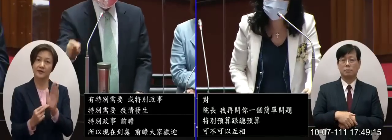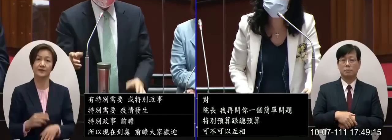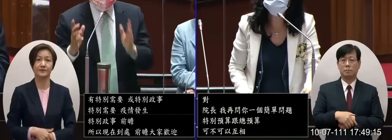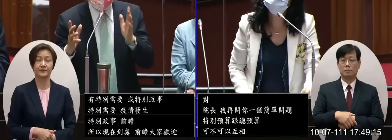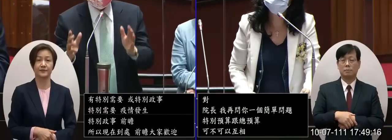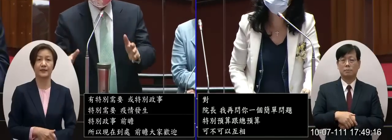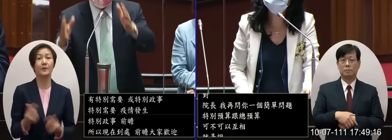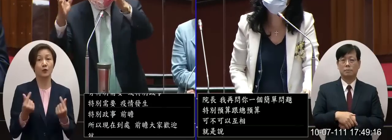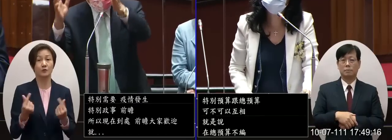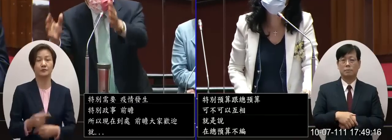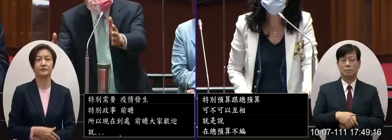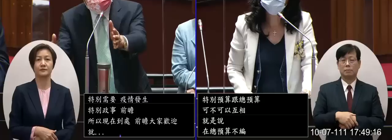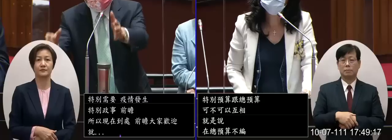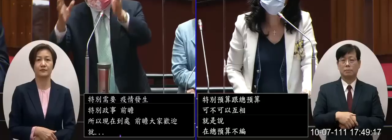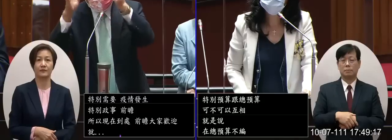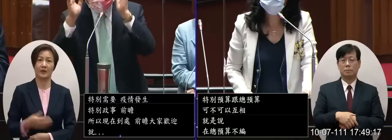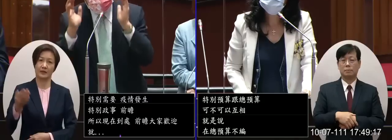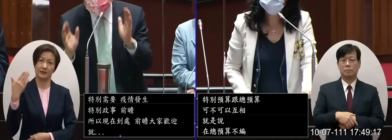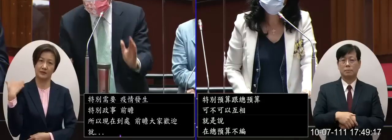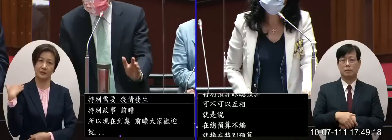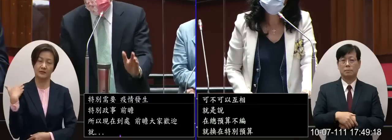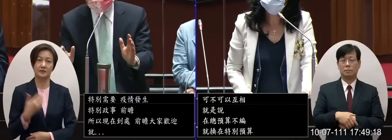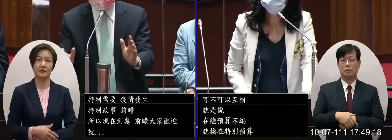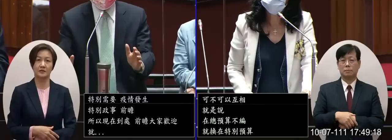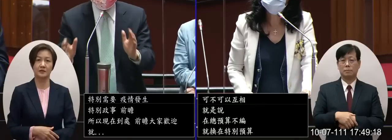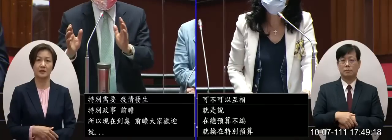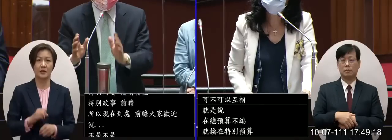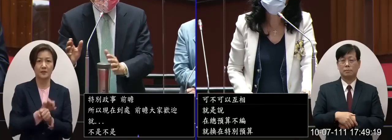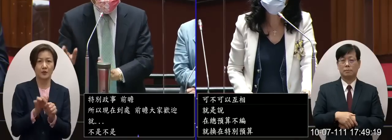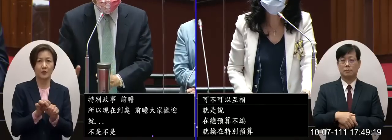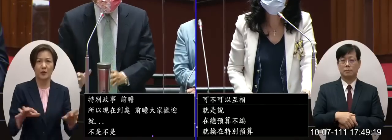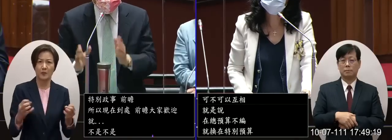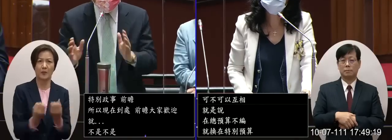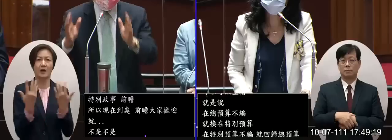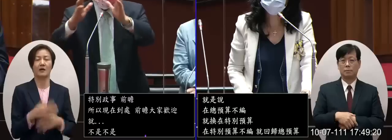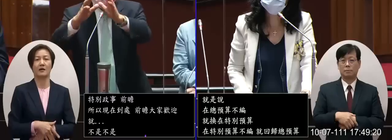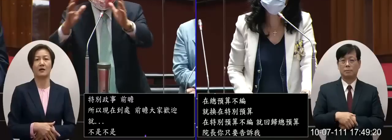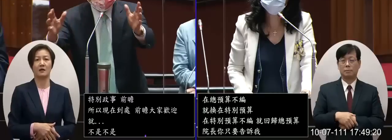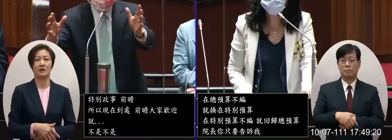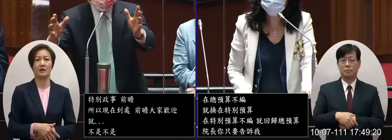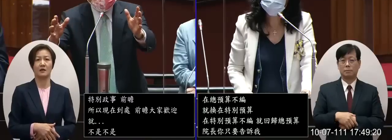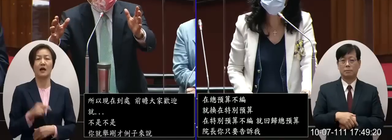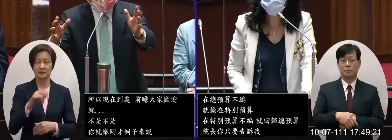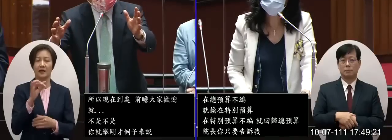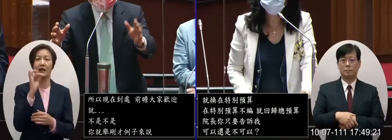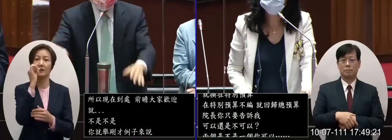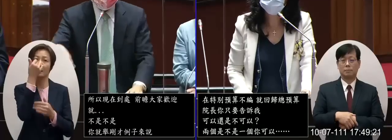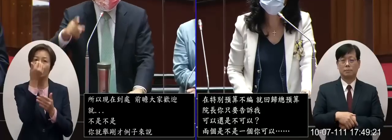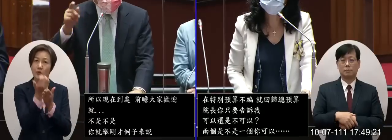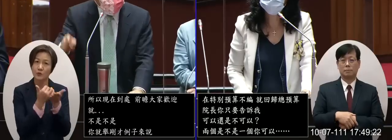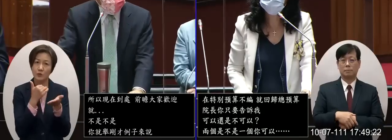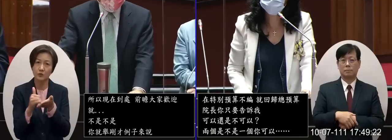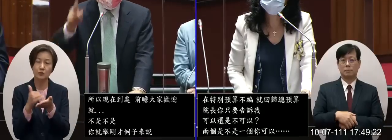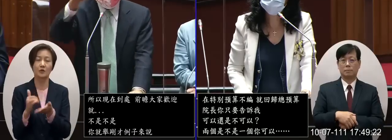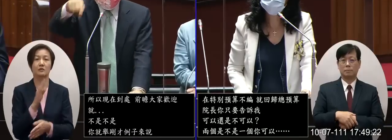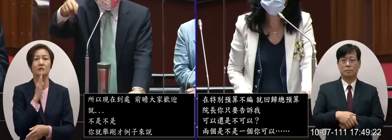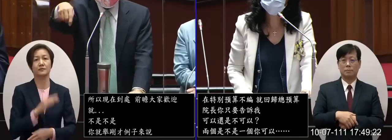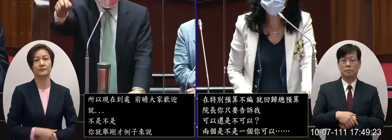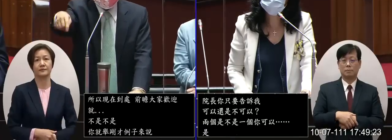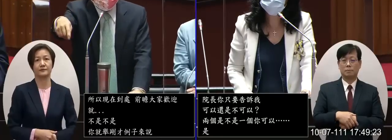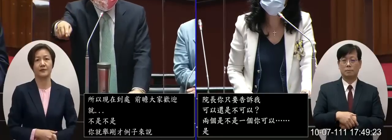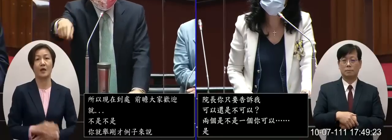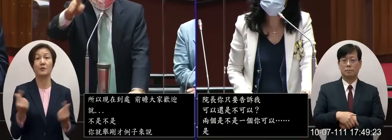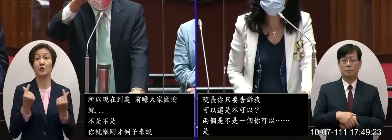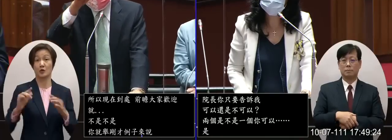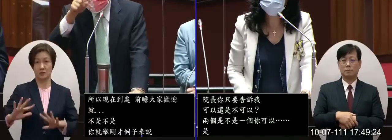来说，比如过去这个发生疫情，所以我们用疫情特别预算吗？ 结果比